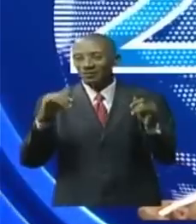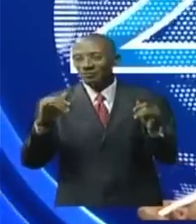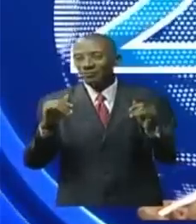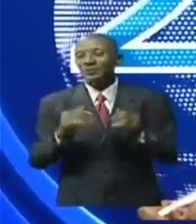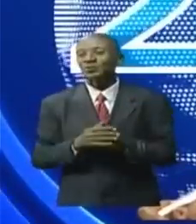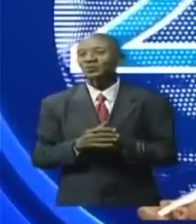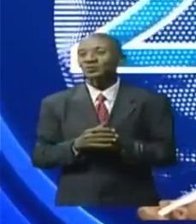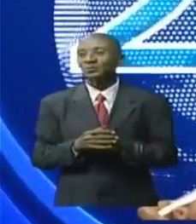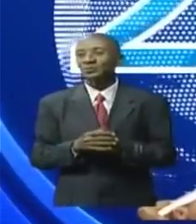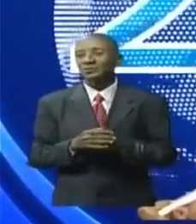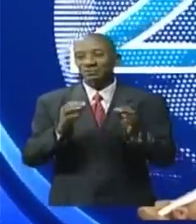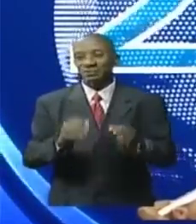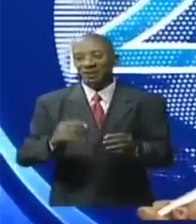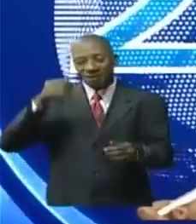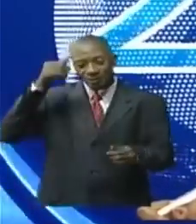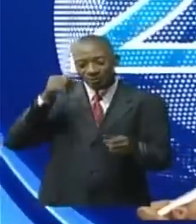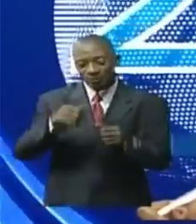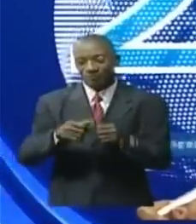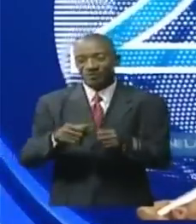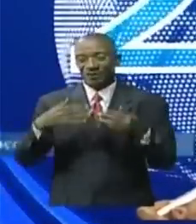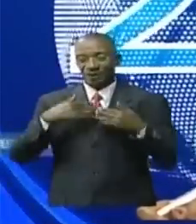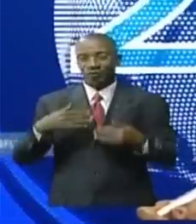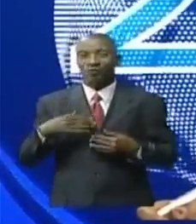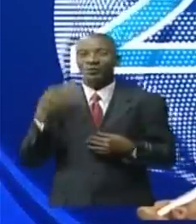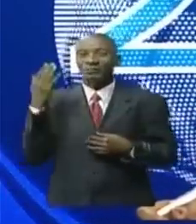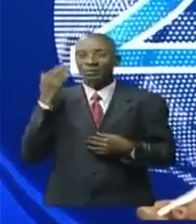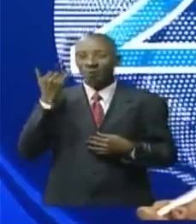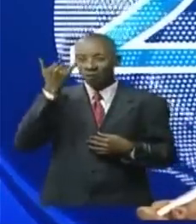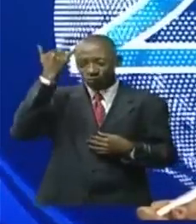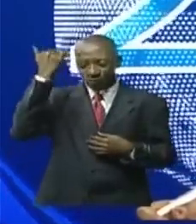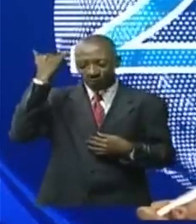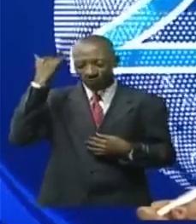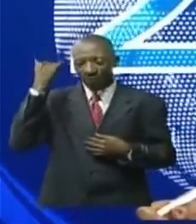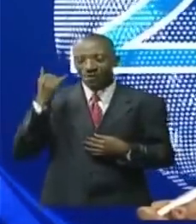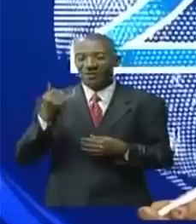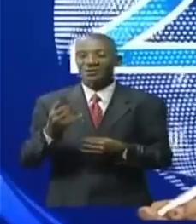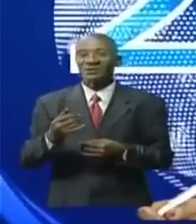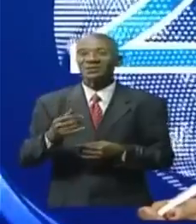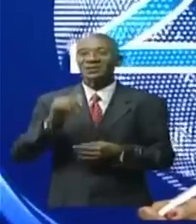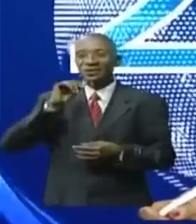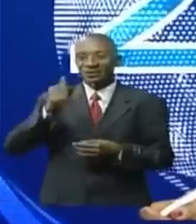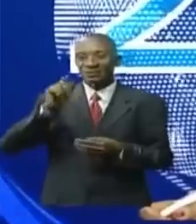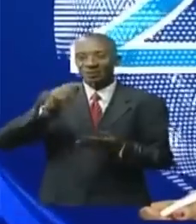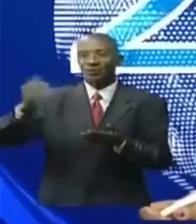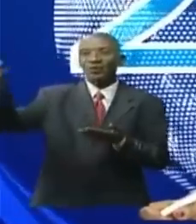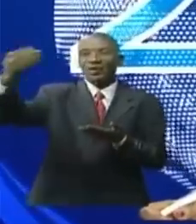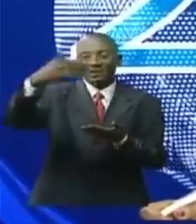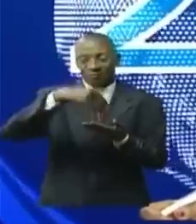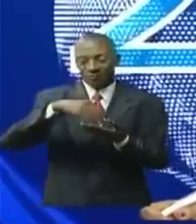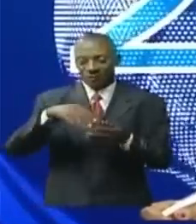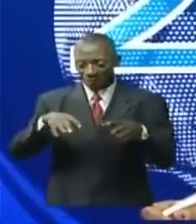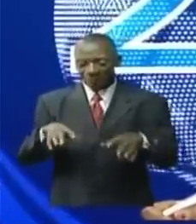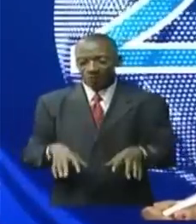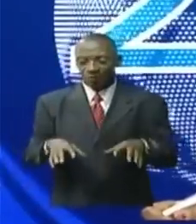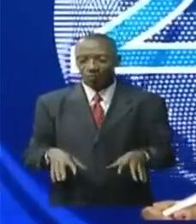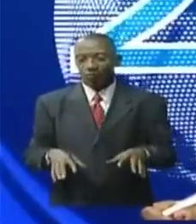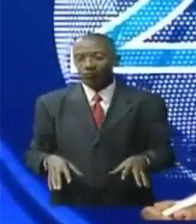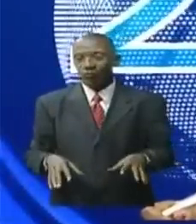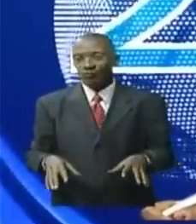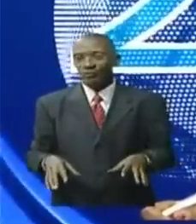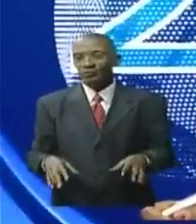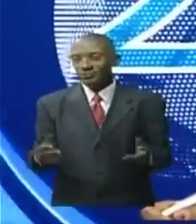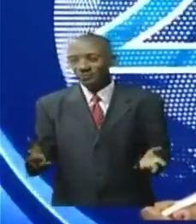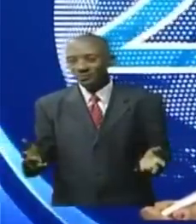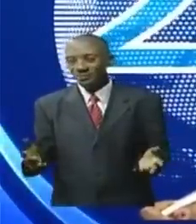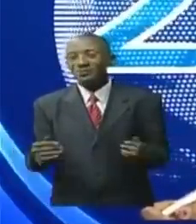forces rwandaises ne feront pas partie de la force régionale qui sera déployée en République démocratique du Congo. Et demain,